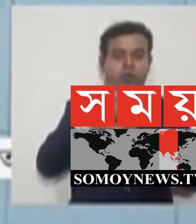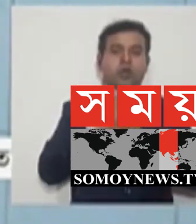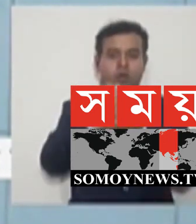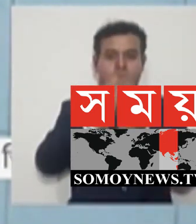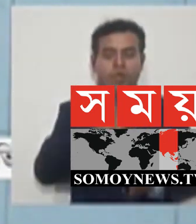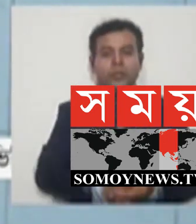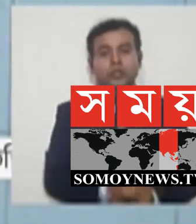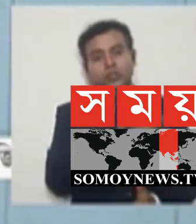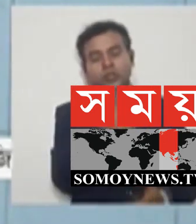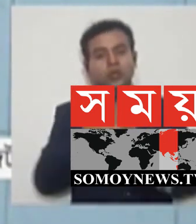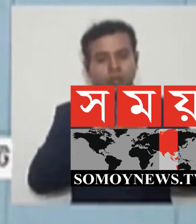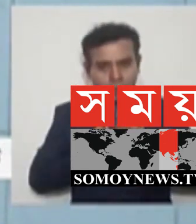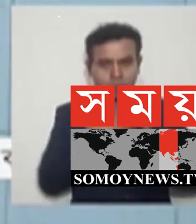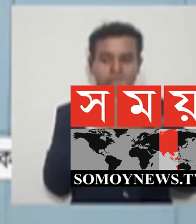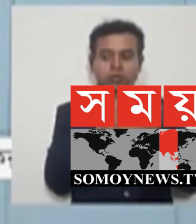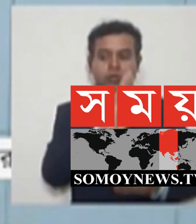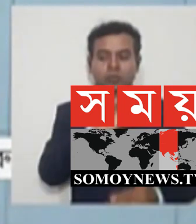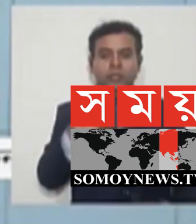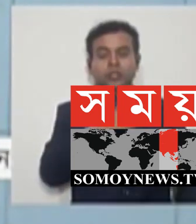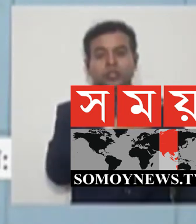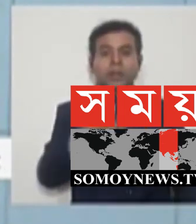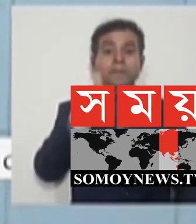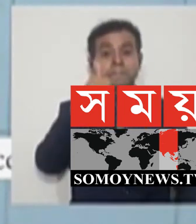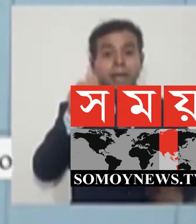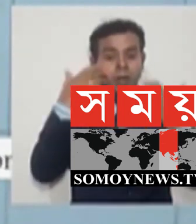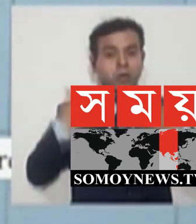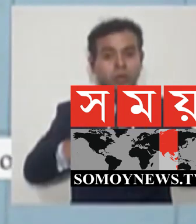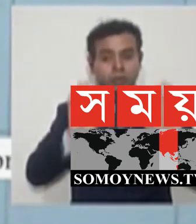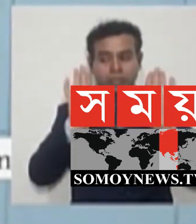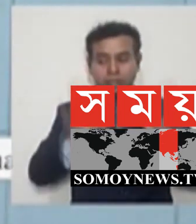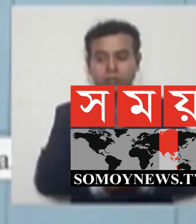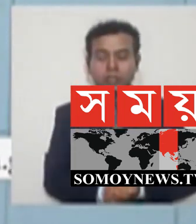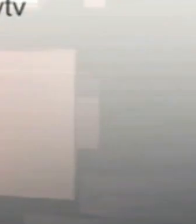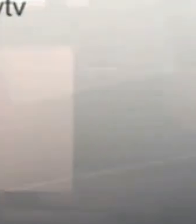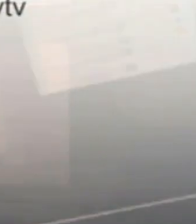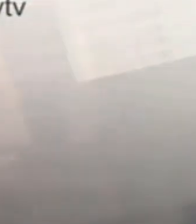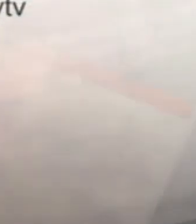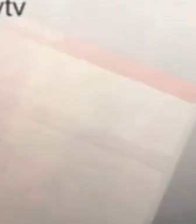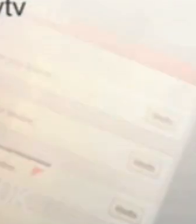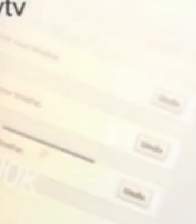থাকবেন, সুস্থ থাকবেন, নিয়ম নীতি স্বাস্থ্যবিধি মেনে চলবেন। ধন্যবাদ।